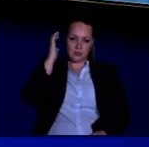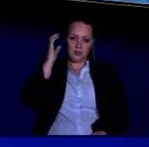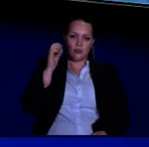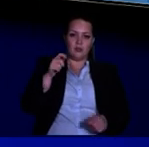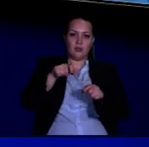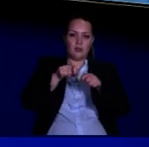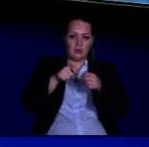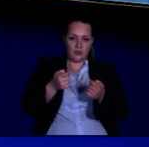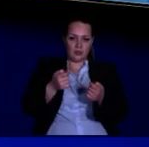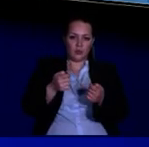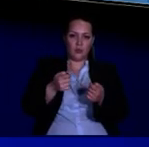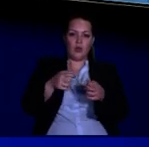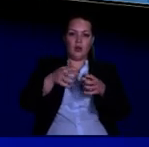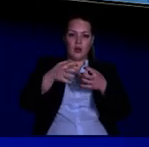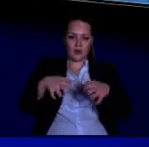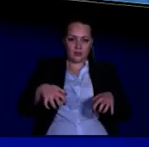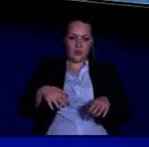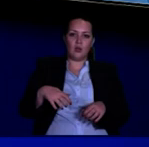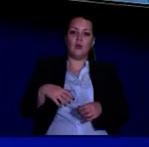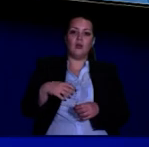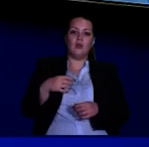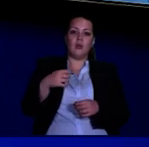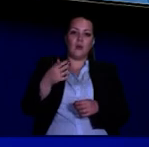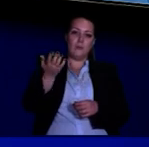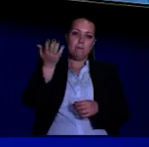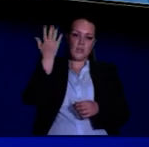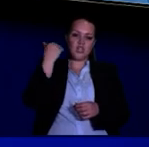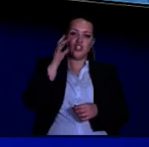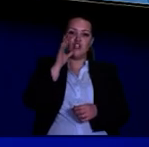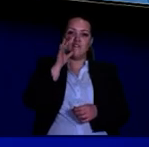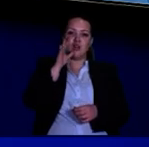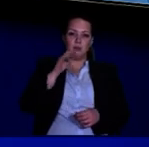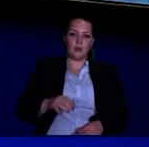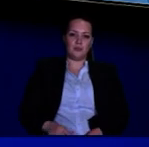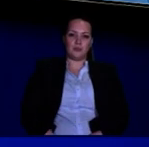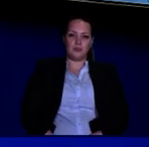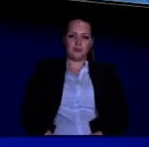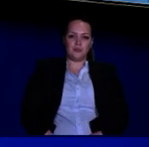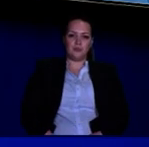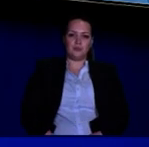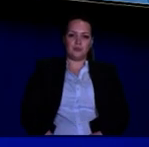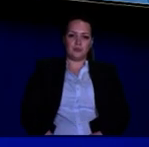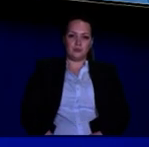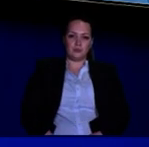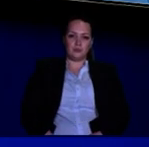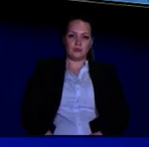треснул, раскололи даны в прошедшем времени.